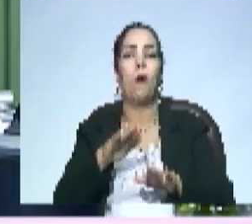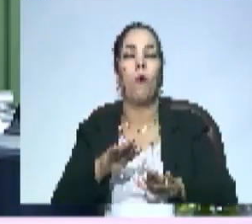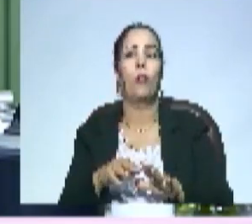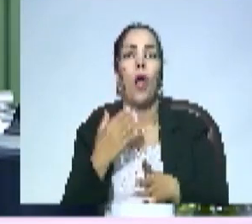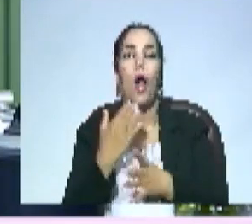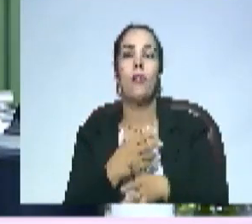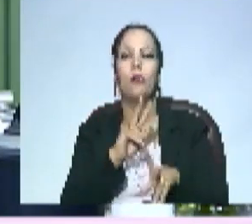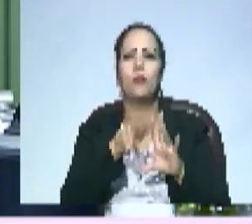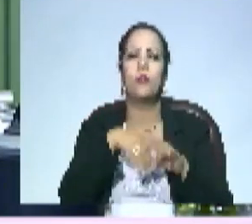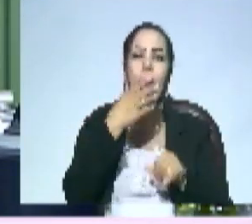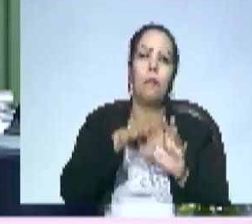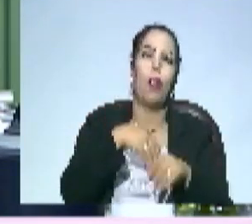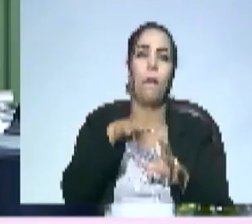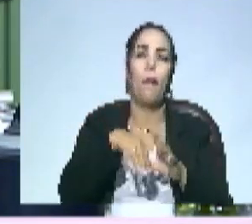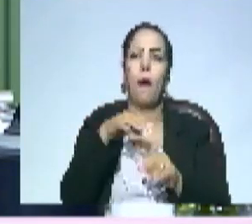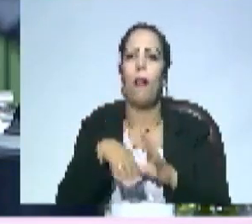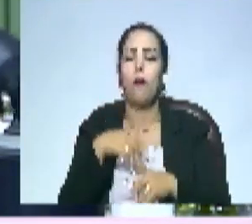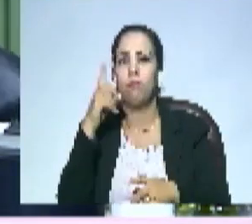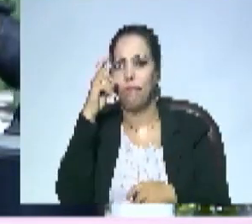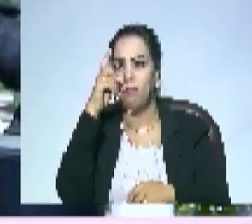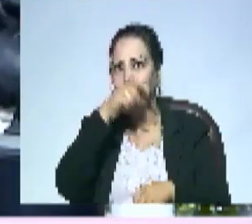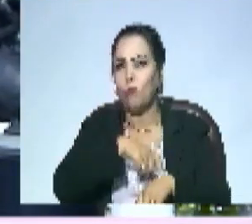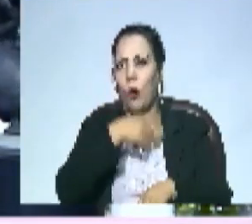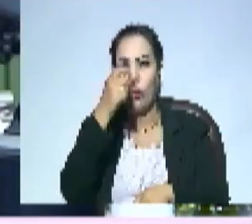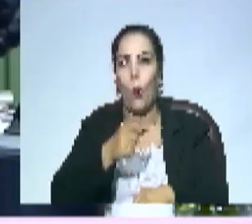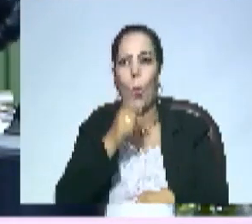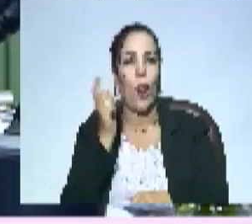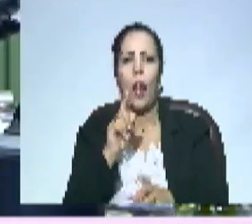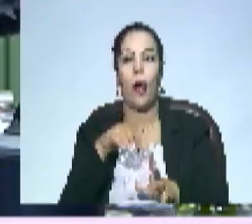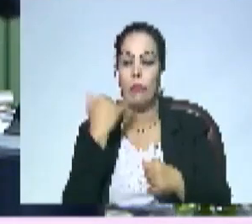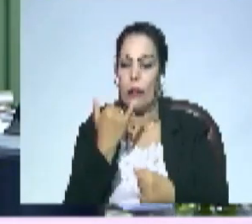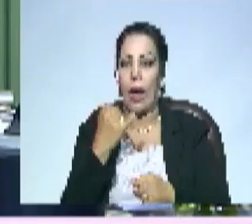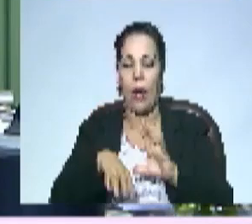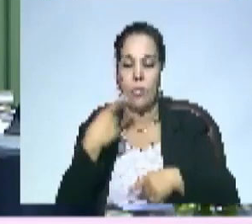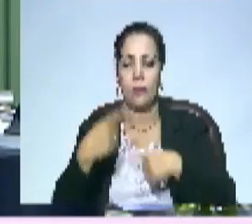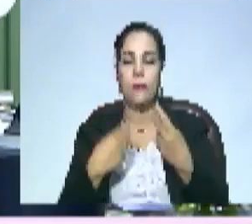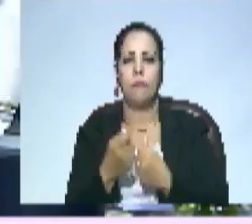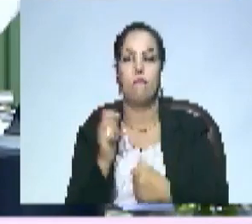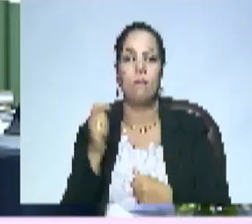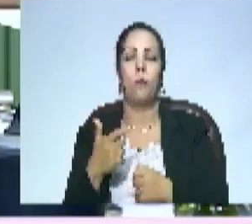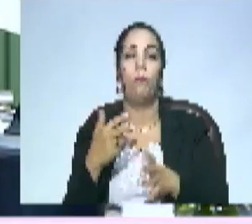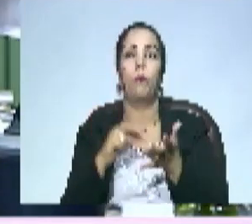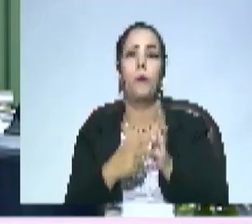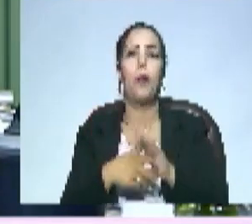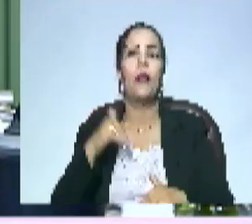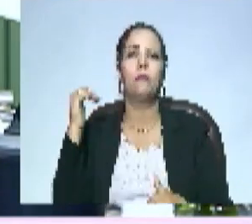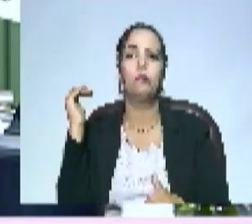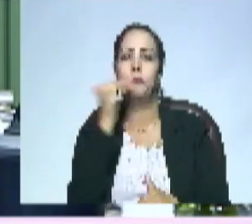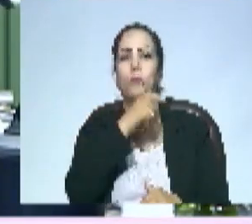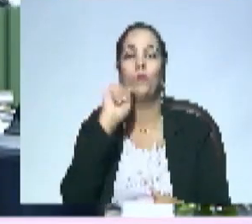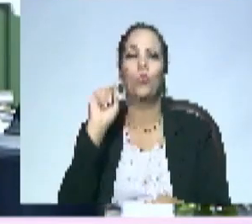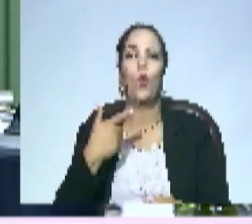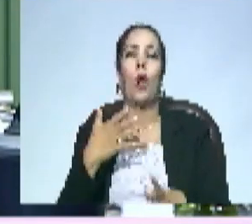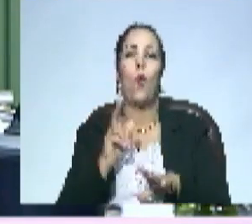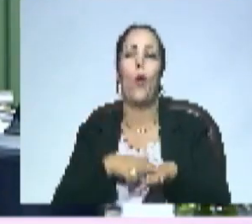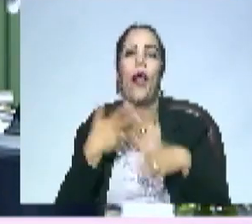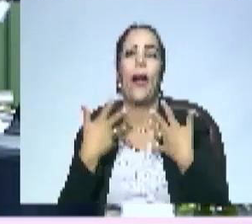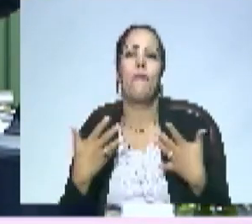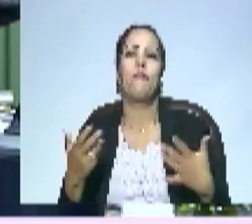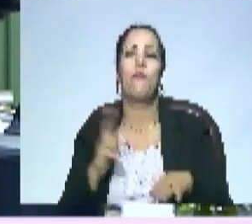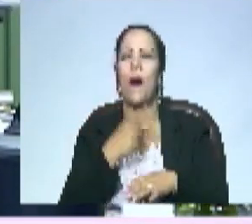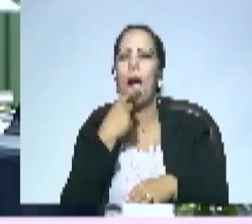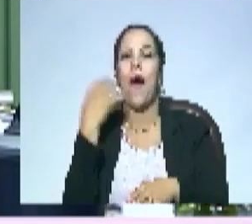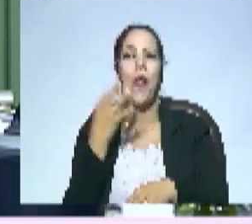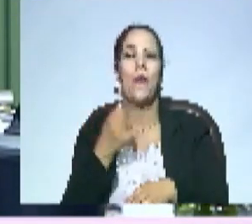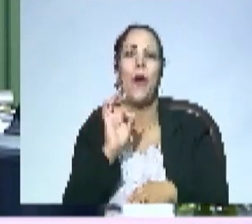بحتاج له تجهيزات وتحضيرات تقعد فترات طويله يعني ام فبنا اخد اسرع حاجه واخف حاجه واجمل